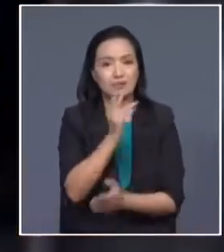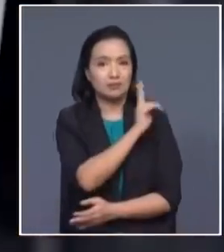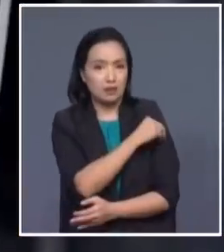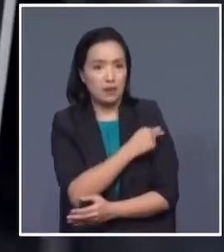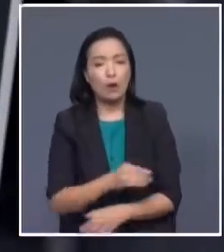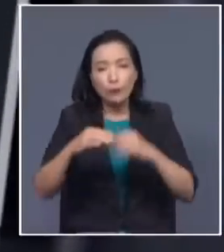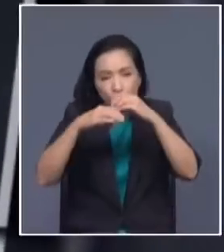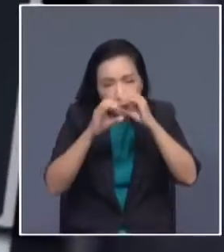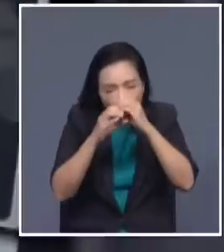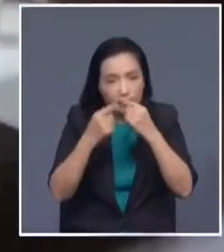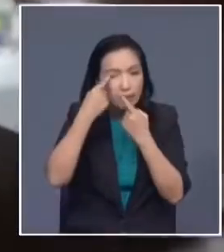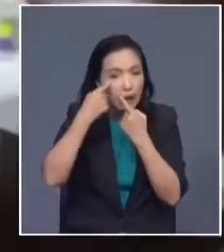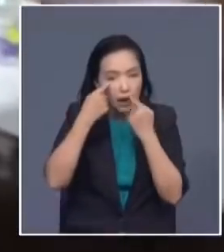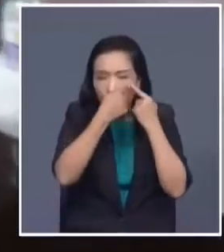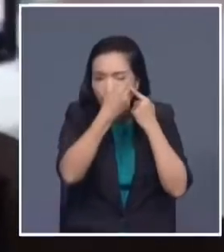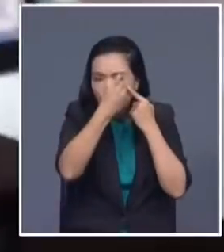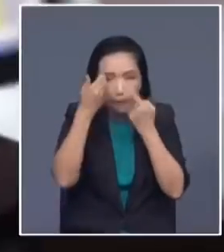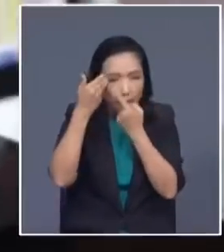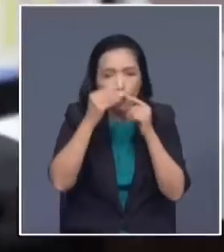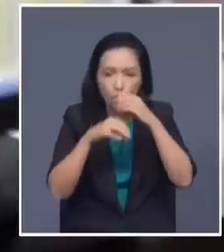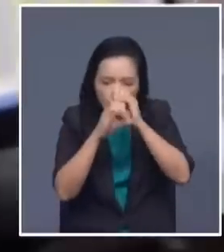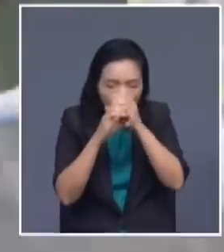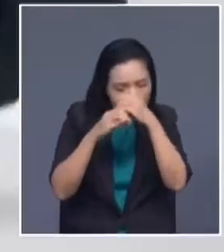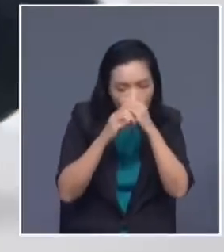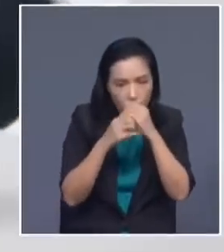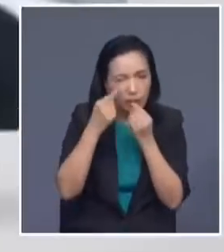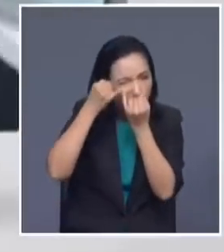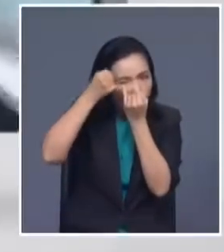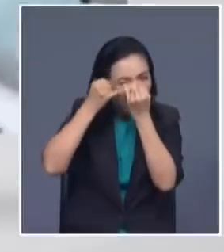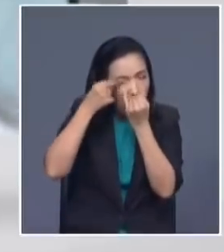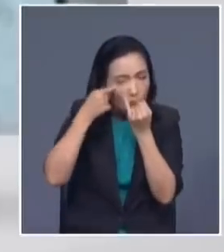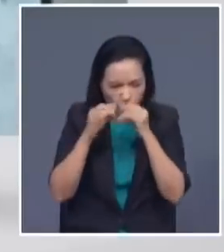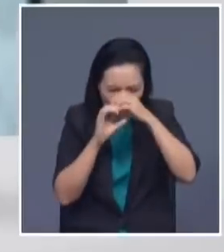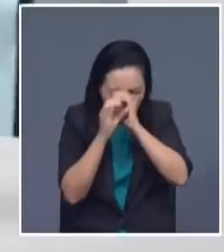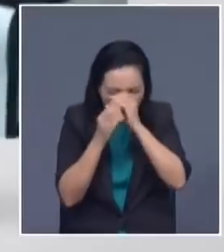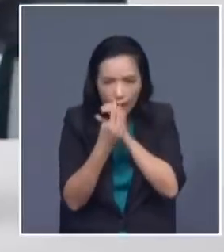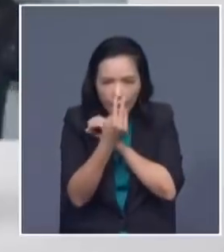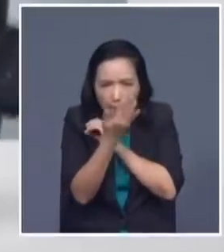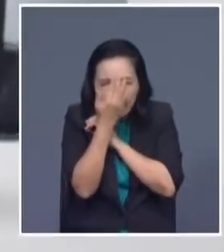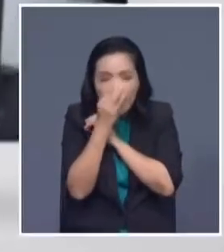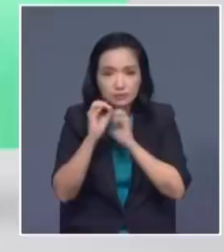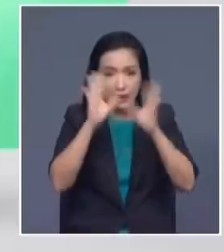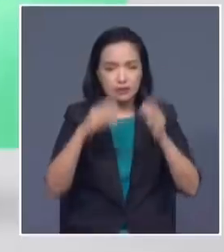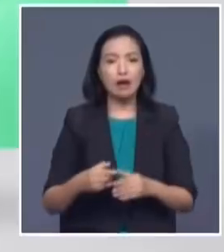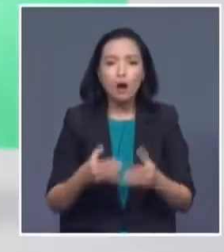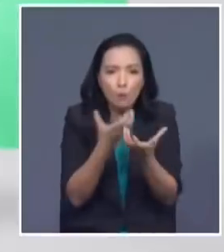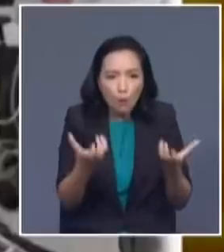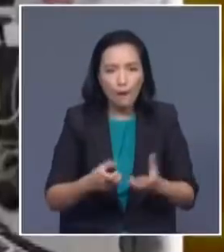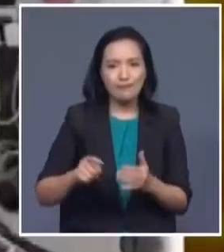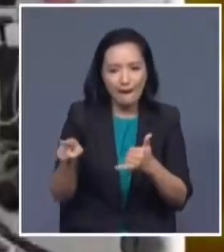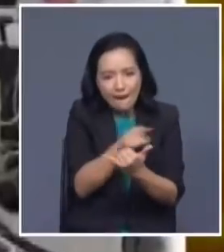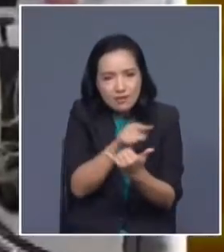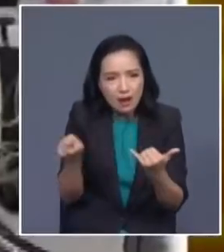ย์เช่นกล้องจุลทรรศน์ผ่าตัดตาพร้อมอุปกรณ์ต่อพ่วงเพื่อดูเนื้อเยื่อขนาดเล็กได้อย่างมีประสิทธิภาพคือเอ็กซเรย์ที่ใช้ร่วมกับการผ่า